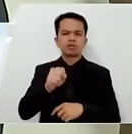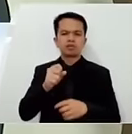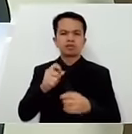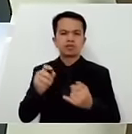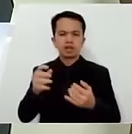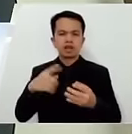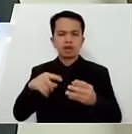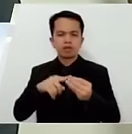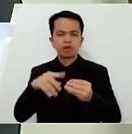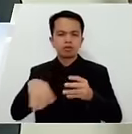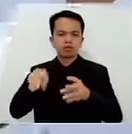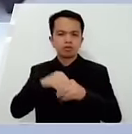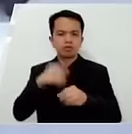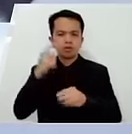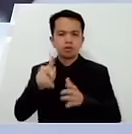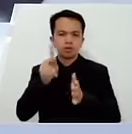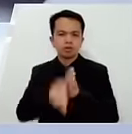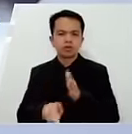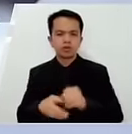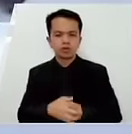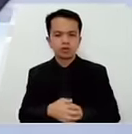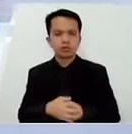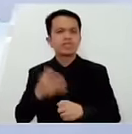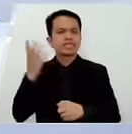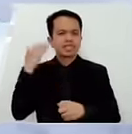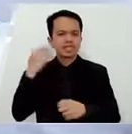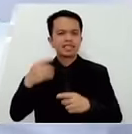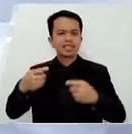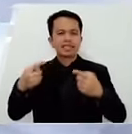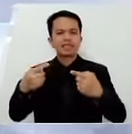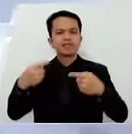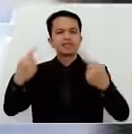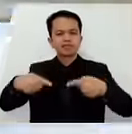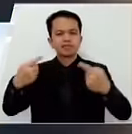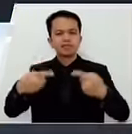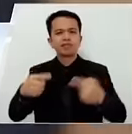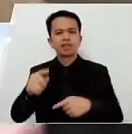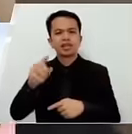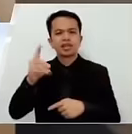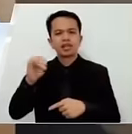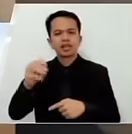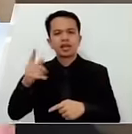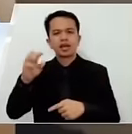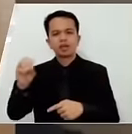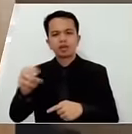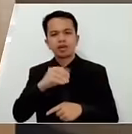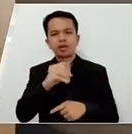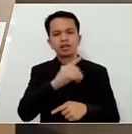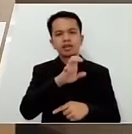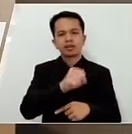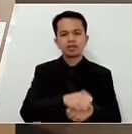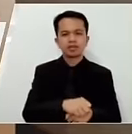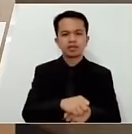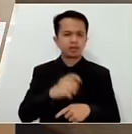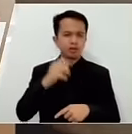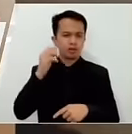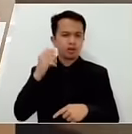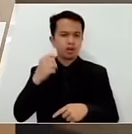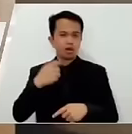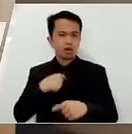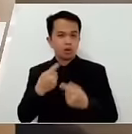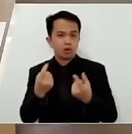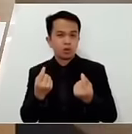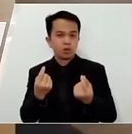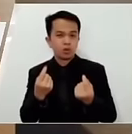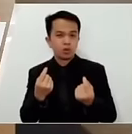sa pagpatay. Dati na magkakatunggali sa politika si Degamo at Teves. Anong motibo kung ngayon gagawin?